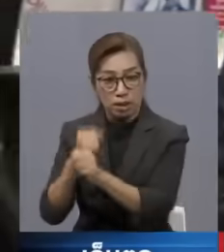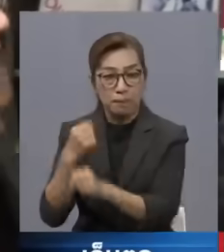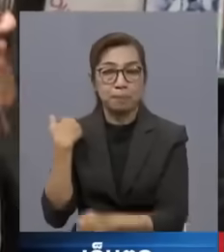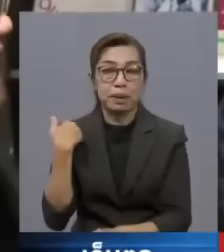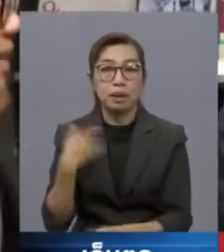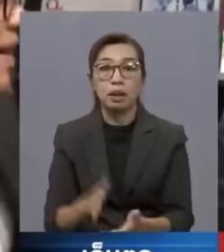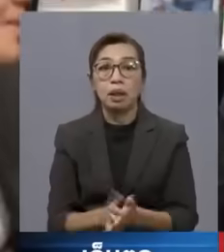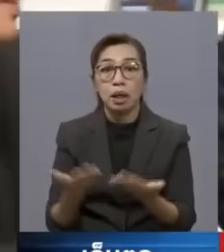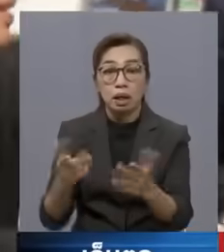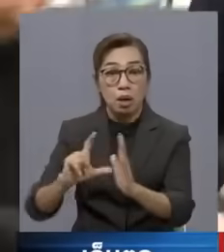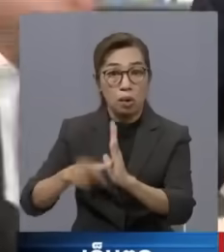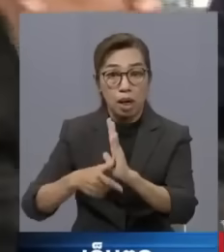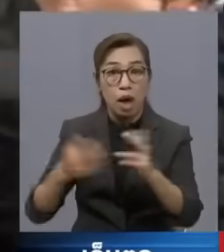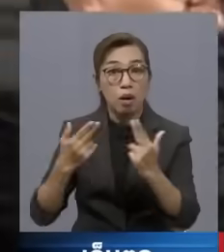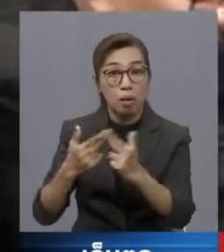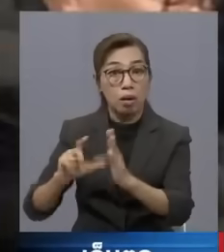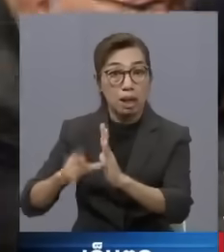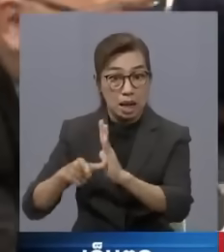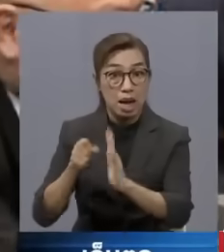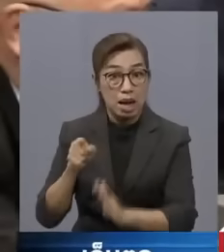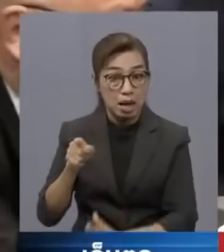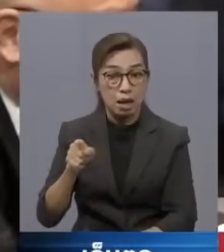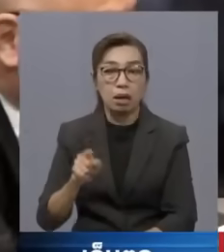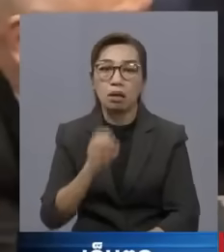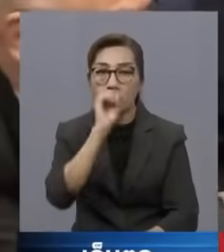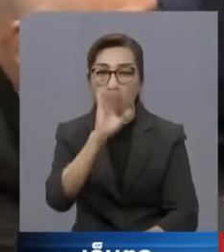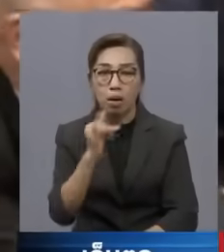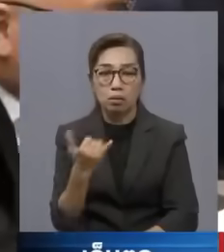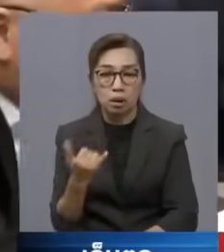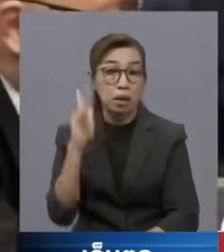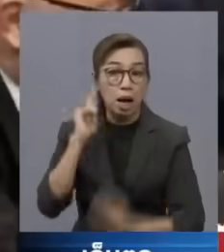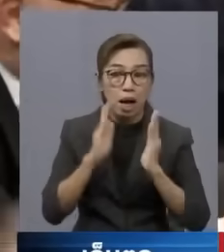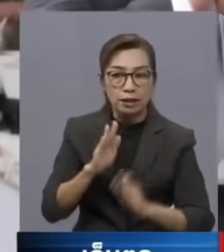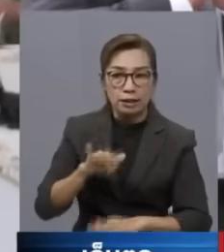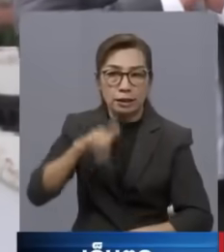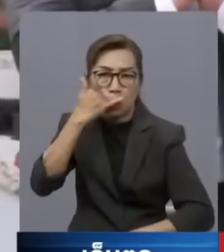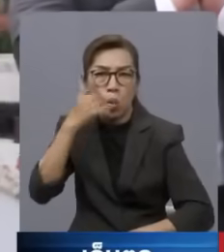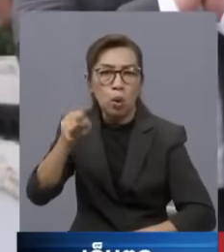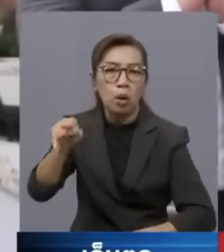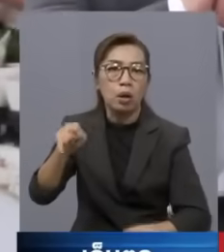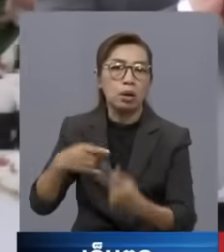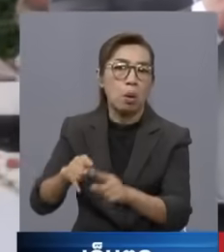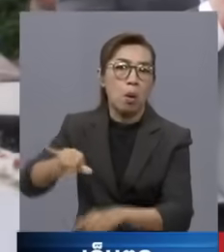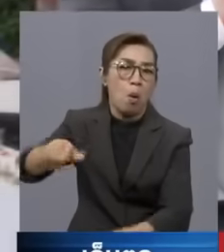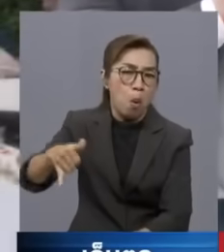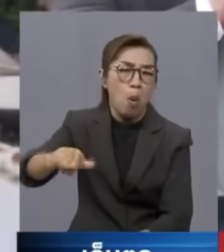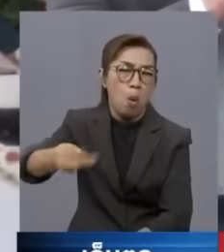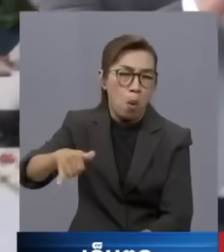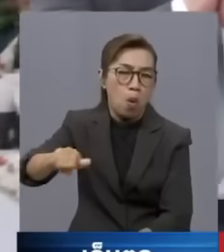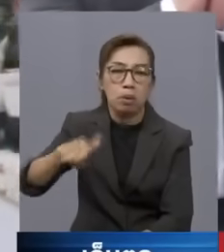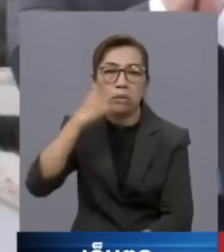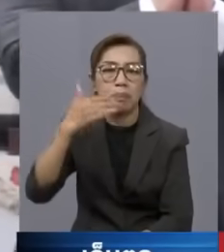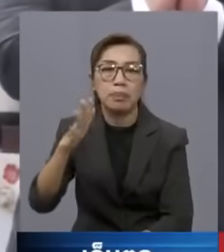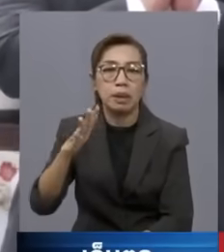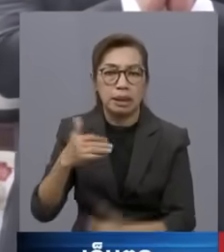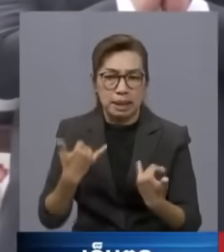คุณเอกณัฐพร้อมพันธ์ครับเลขาธิการพรรคของลมหายสร้างชาติผู้สื่อข่าวพยายามจะโทรไปถามไม่รับสายนะครับพยายาม